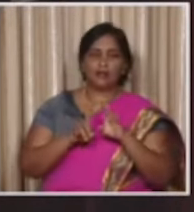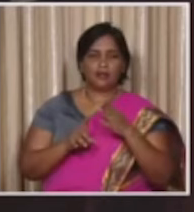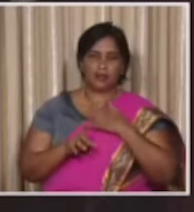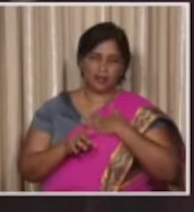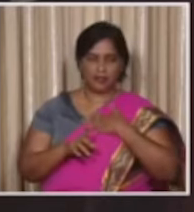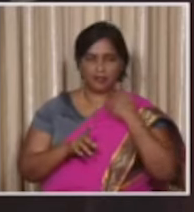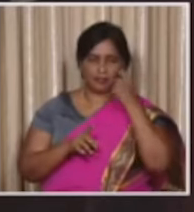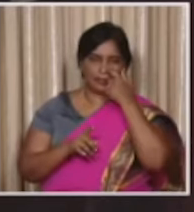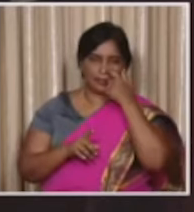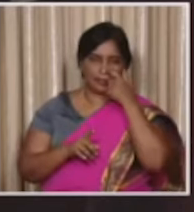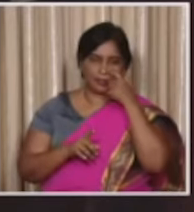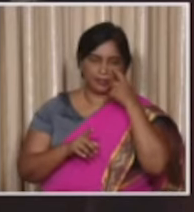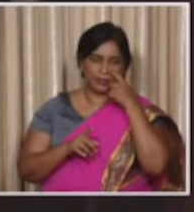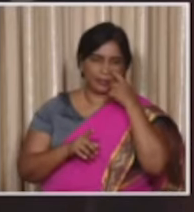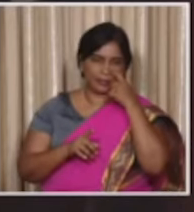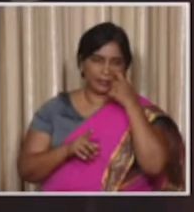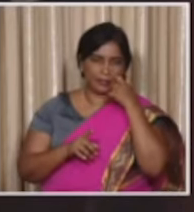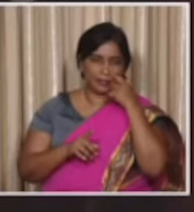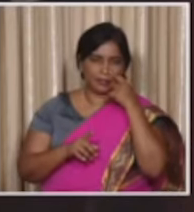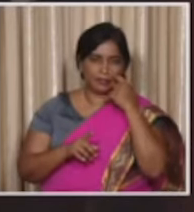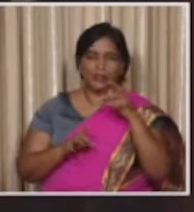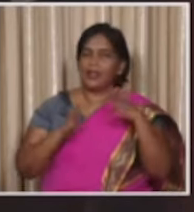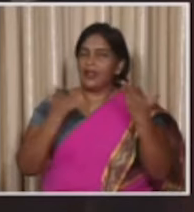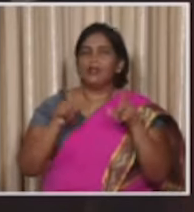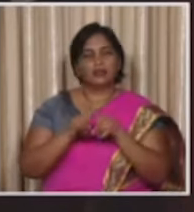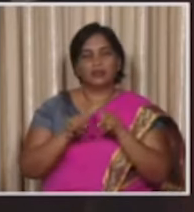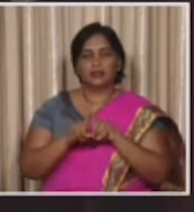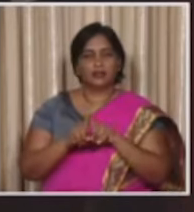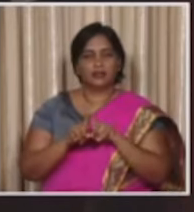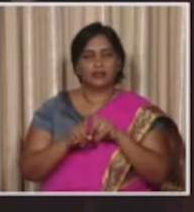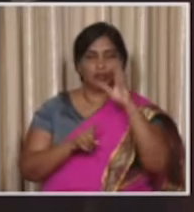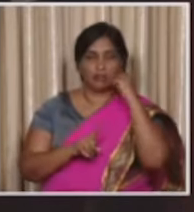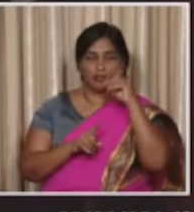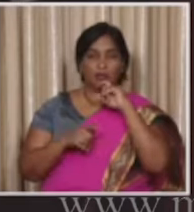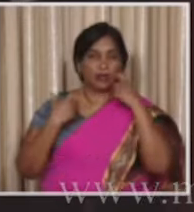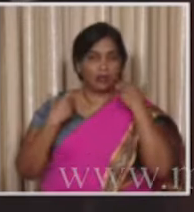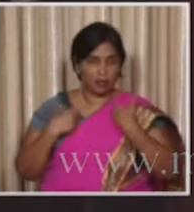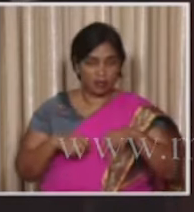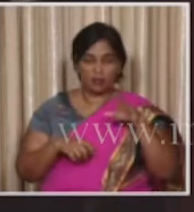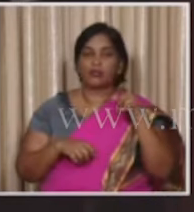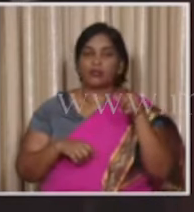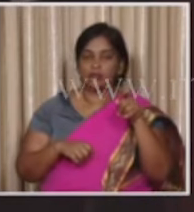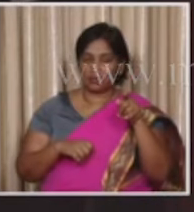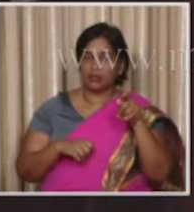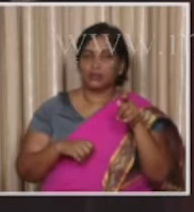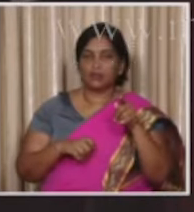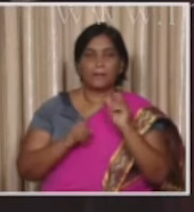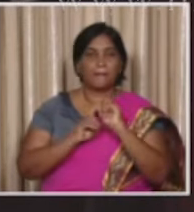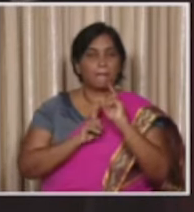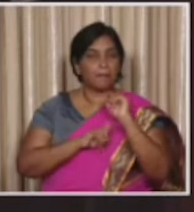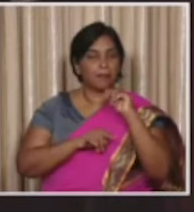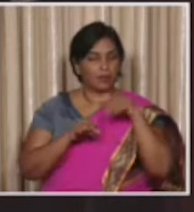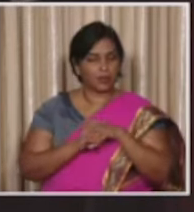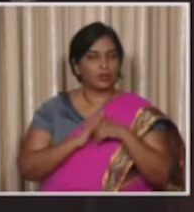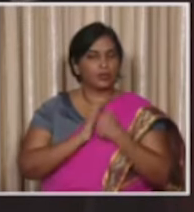තේරීම. කවුරුත් නැහැ. නැති එක නෙවෙයි ප්‍රශ්නේ තියෙන්නේ. ඔබතුමා බුද්ධිමත් නීතිඥ මහත්තයෙක් හැටියට සභාවේ